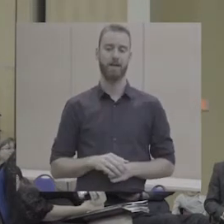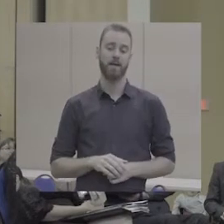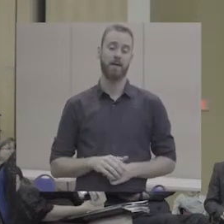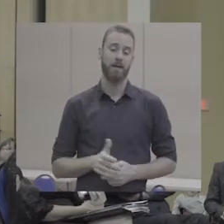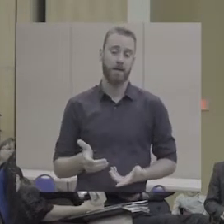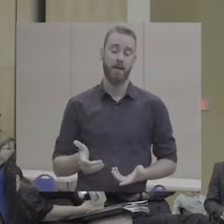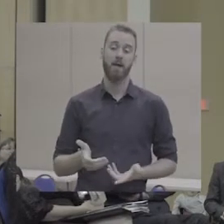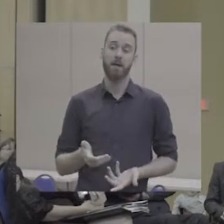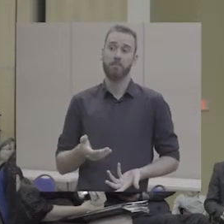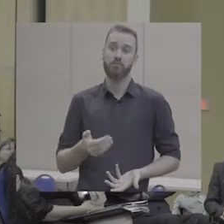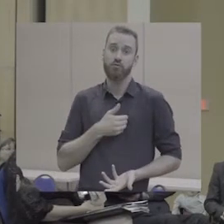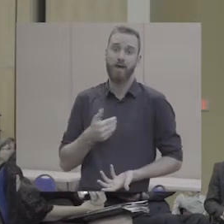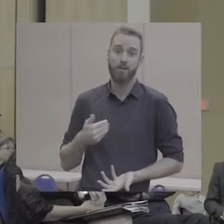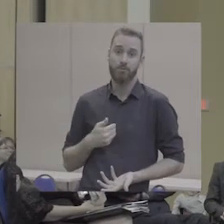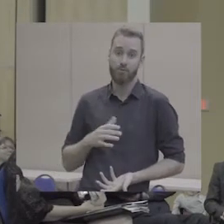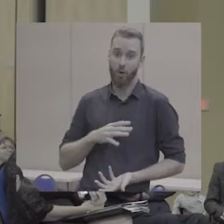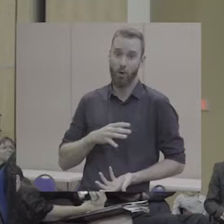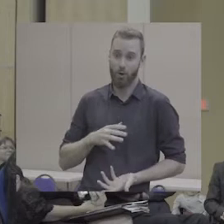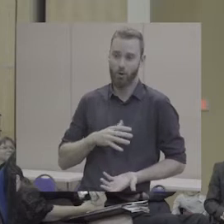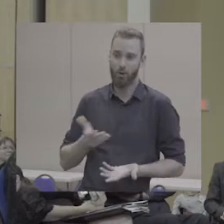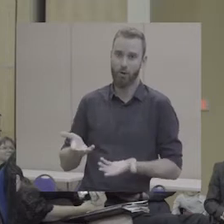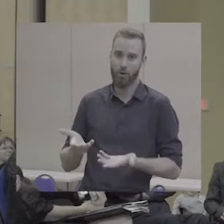eu l'occasion